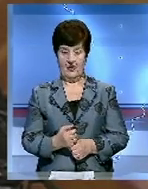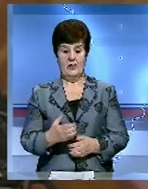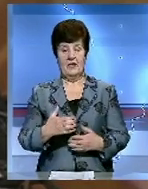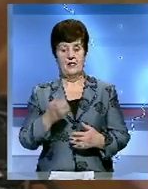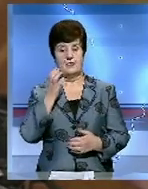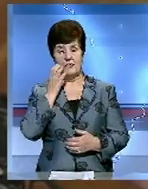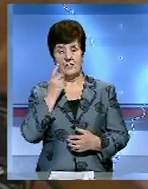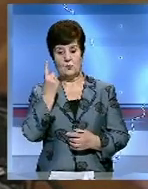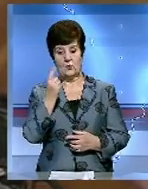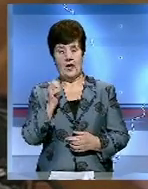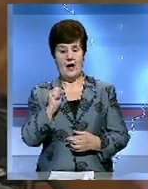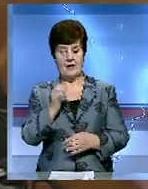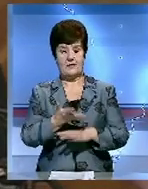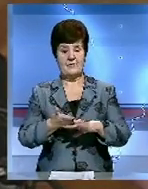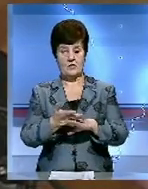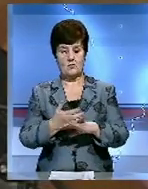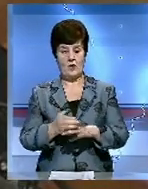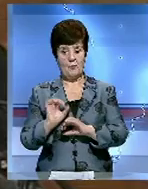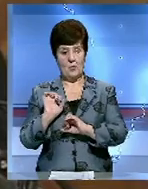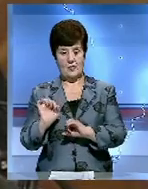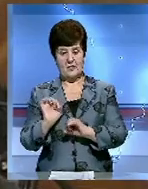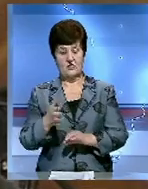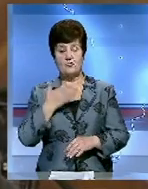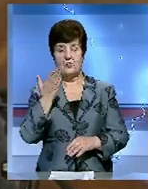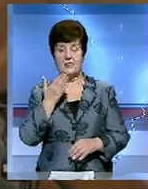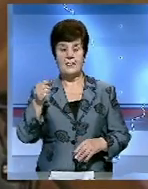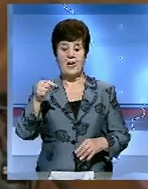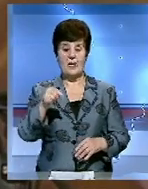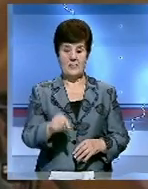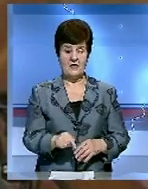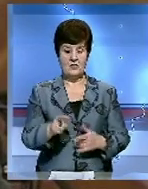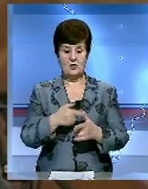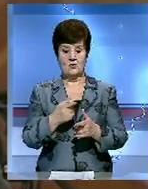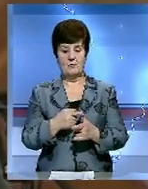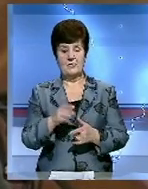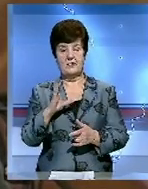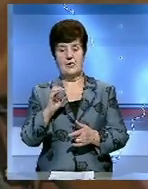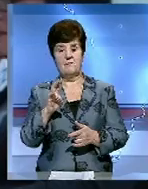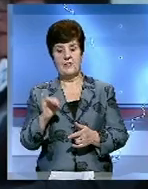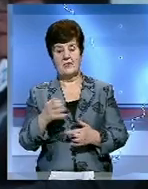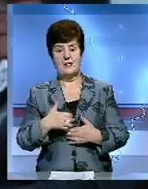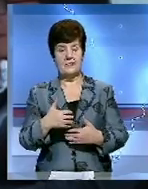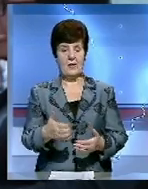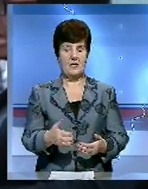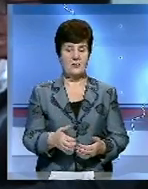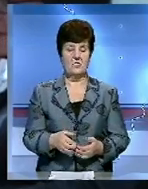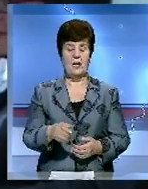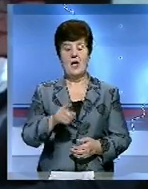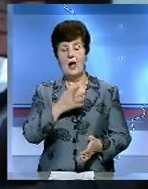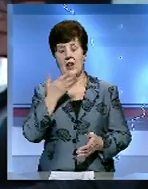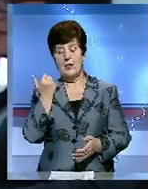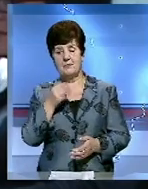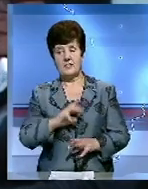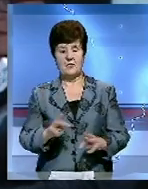act sexual neprotejat. Citiți aici. Primele semne de sarcină? Lipsa menstruației, modificări de